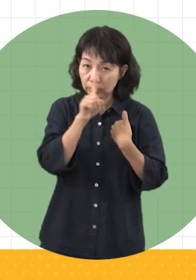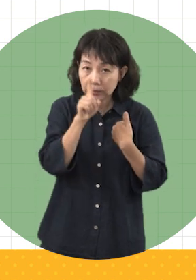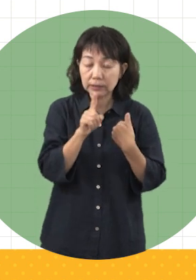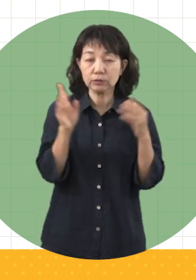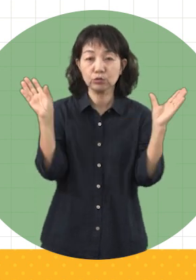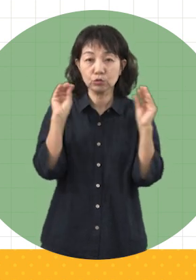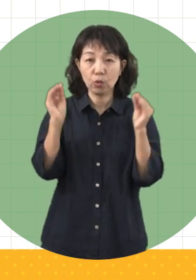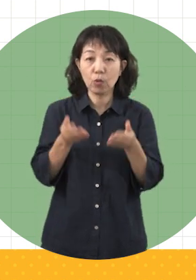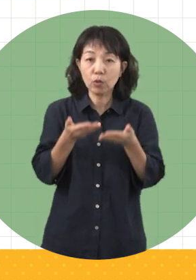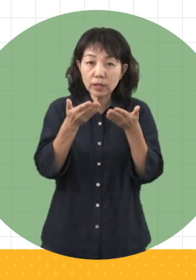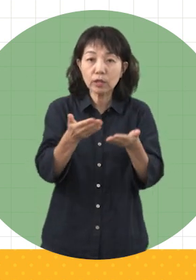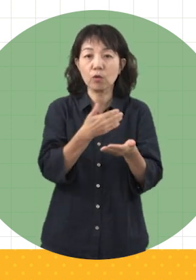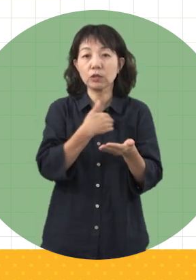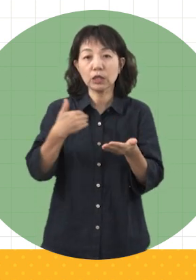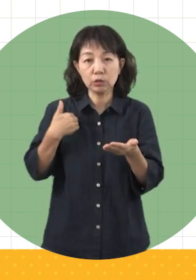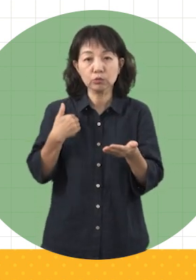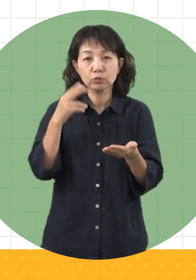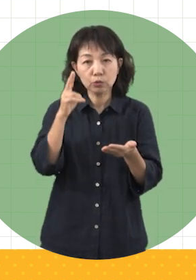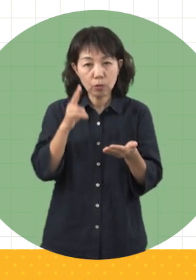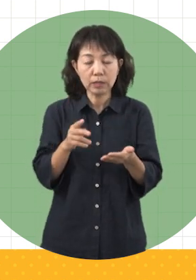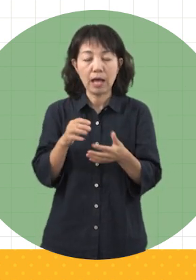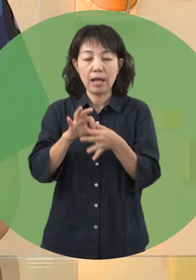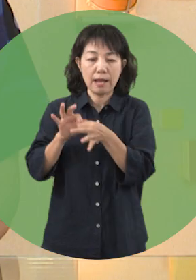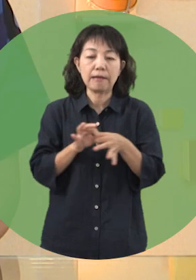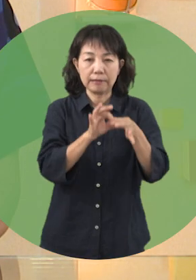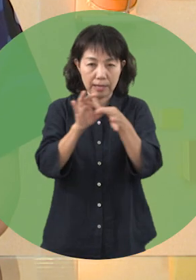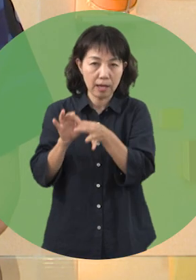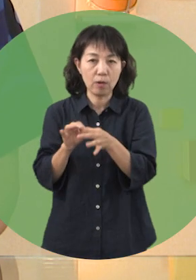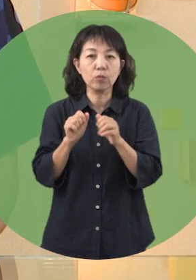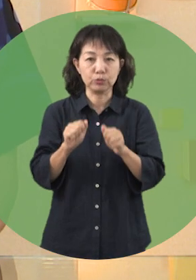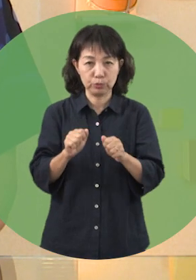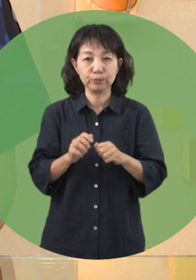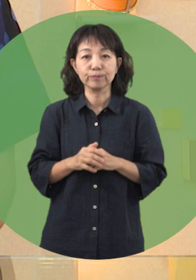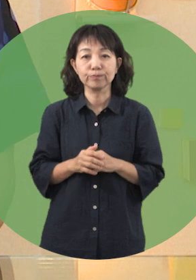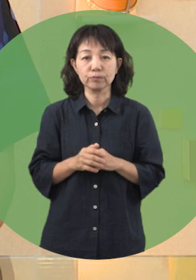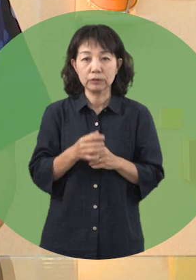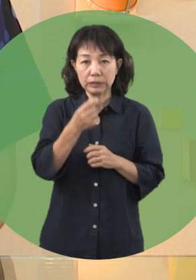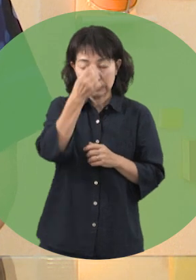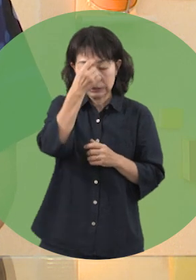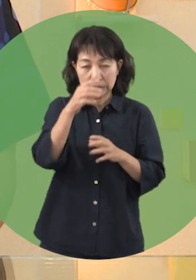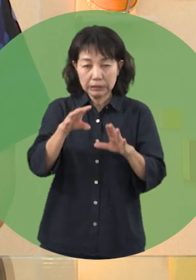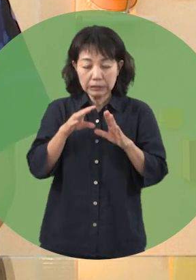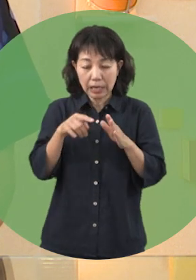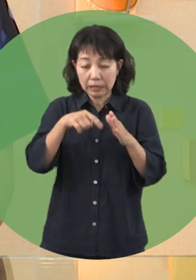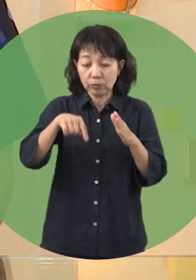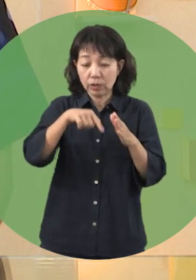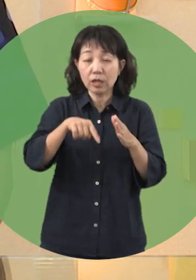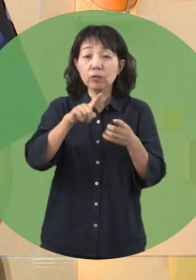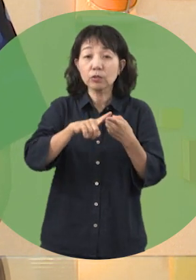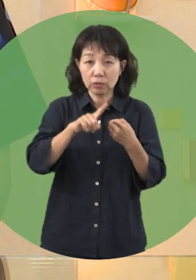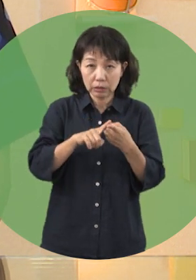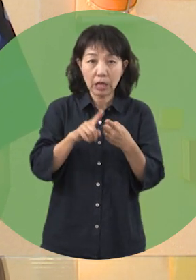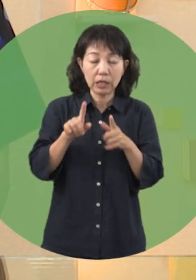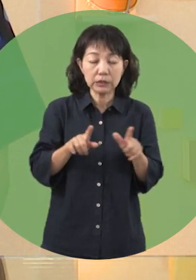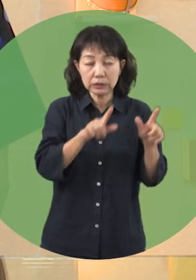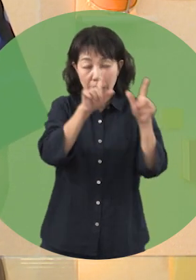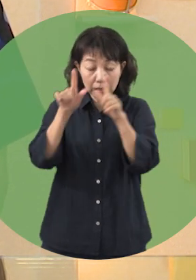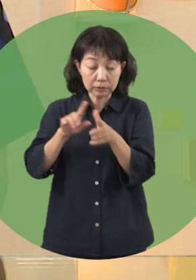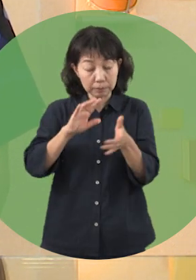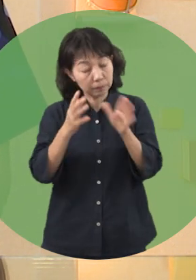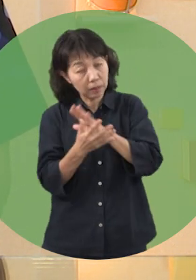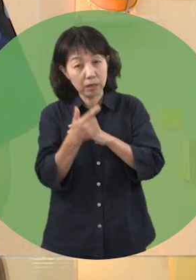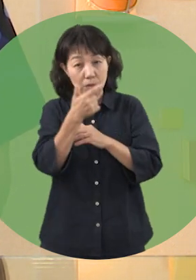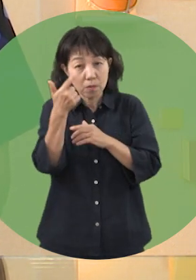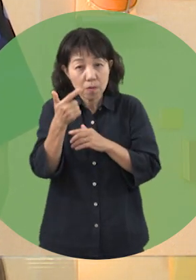提供できる連携体制を作っています。被害によって日常生活が一変してしまうこともありますので